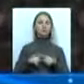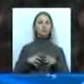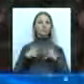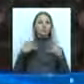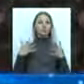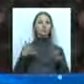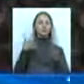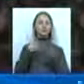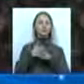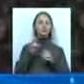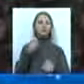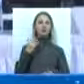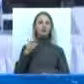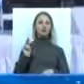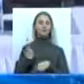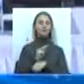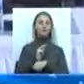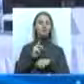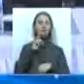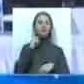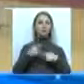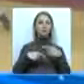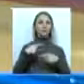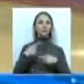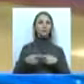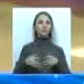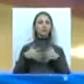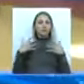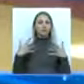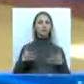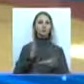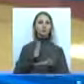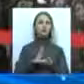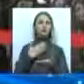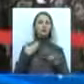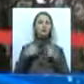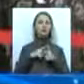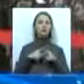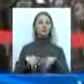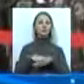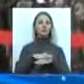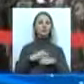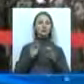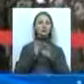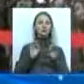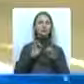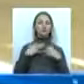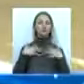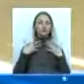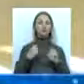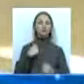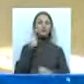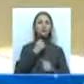қажет етеді. Жас буынды салауатты өмір салтына баулуда тамырын көнеден тартқан қазақ күресі де өз үлесін қосуда. Бұл спорт түрі жас жеткіншектердің өз